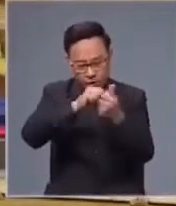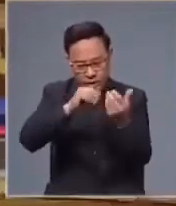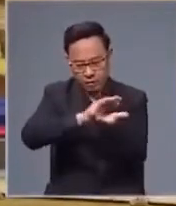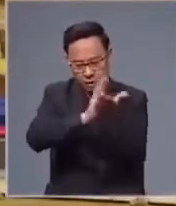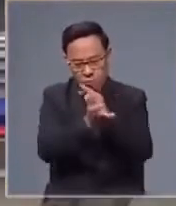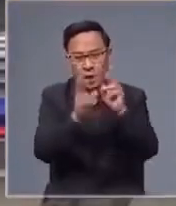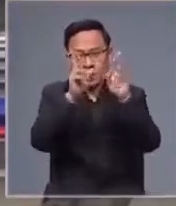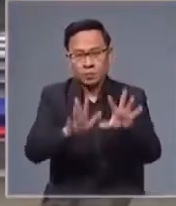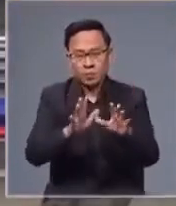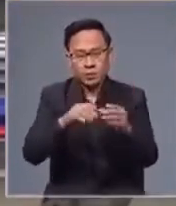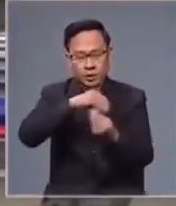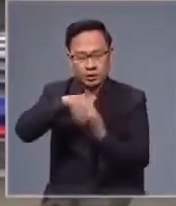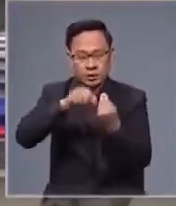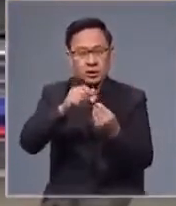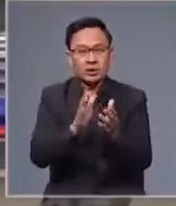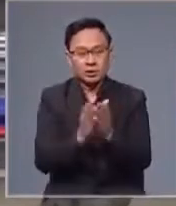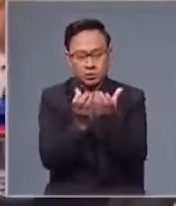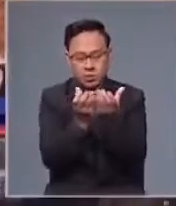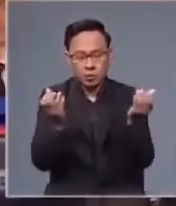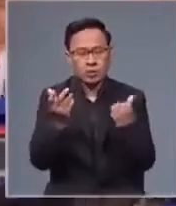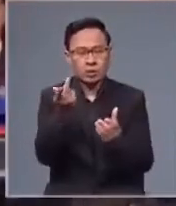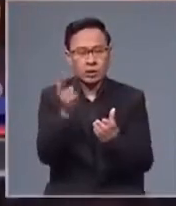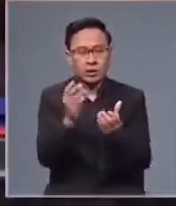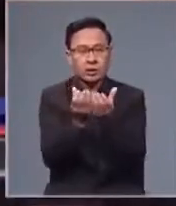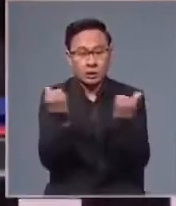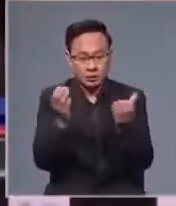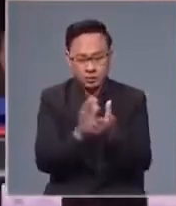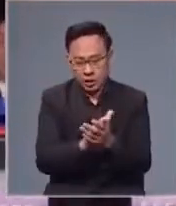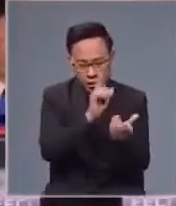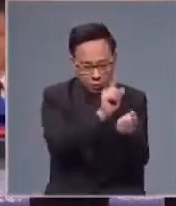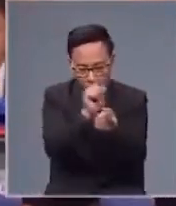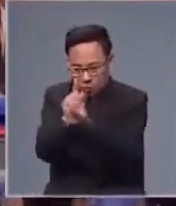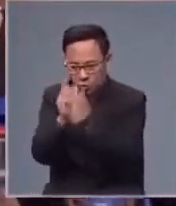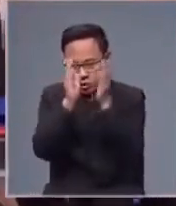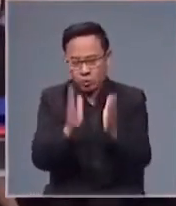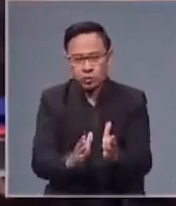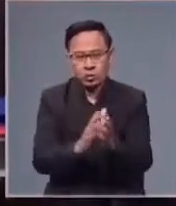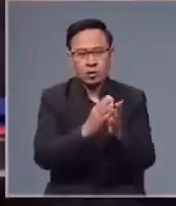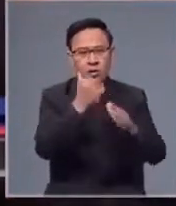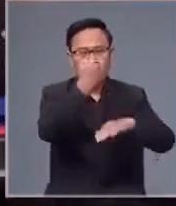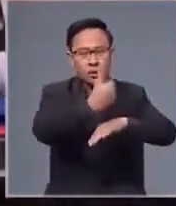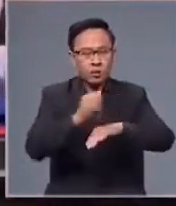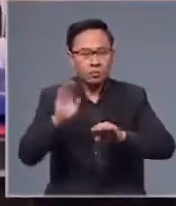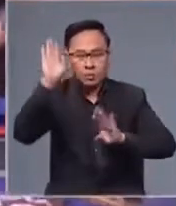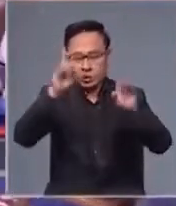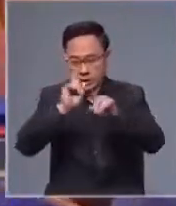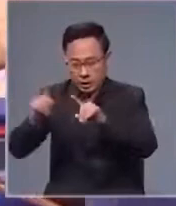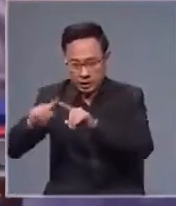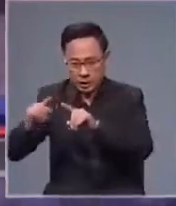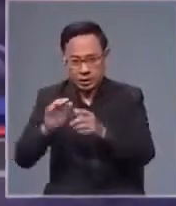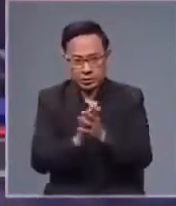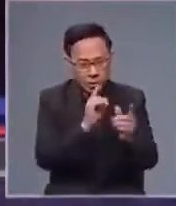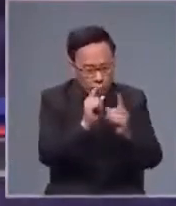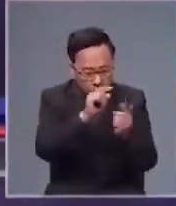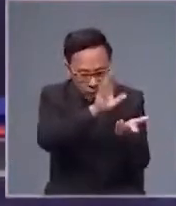บเศรษฐกิจที่มีคุณธรรมต่อไปมีการพบปะรับฟังข้อคิดเห็นจากผู้นำทางด้านธุรกิจและอุตสาหกรรมเ